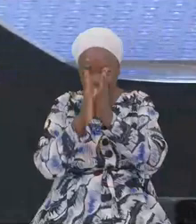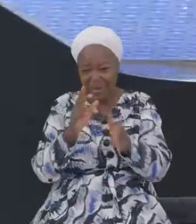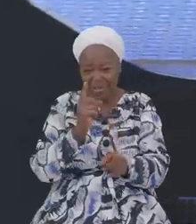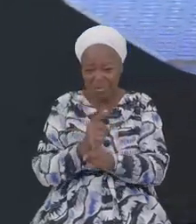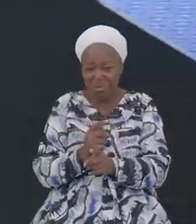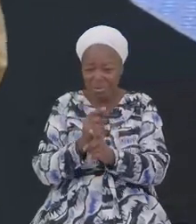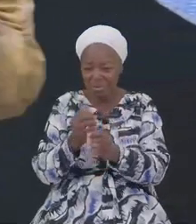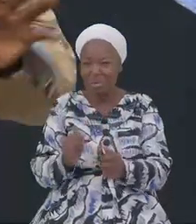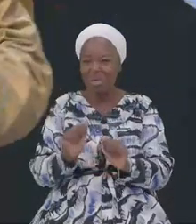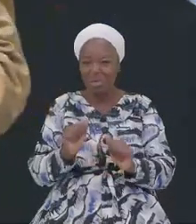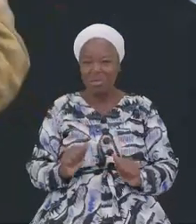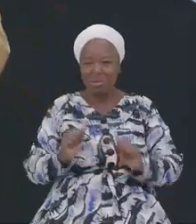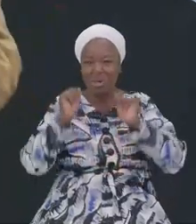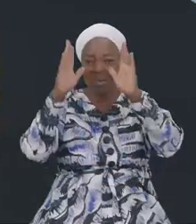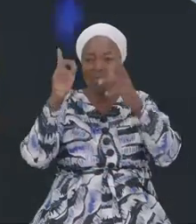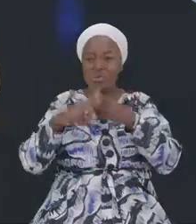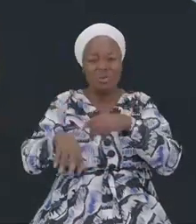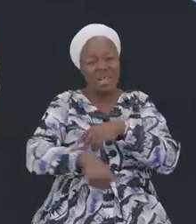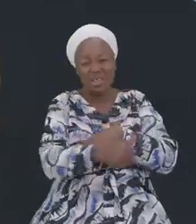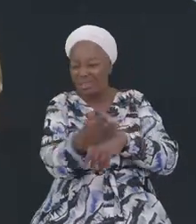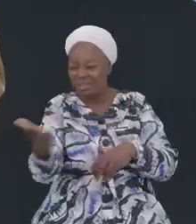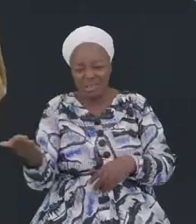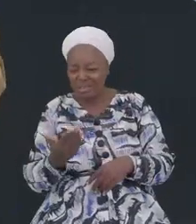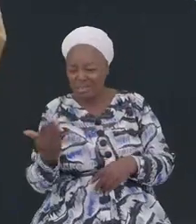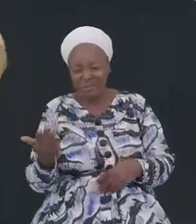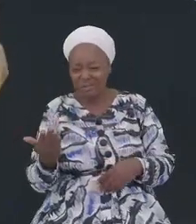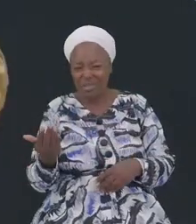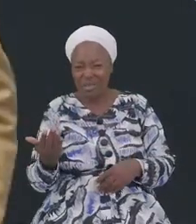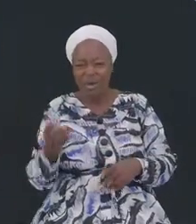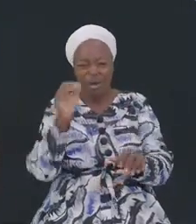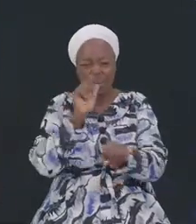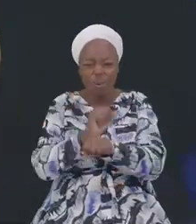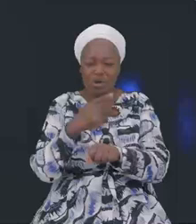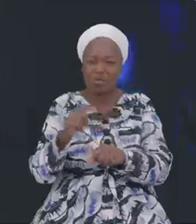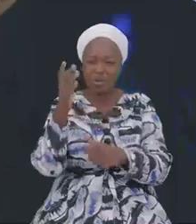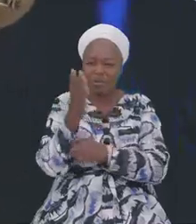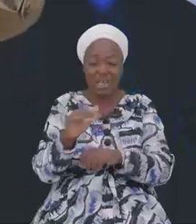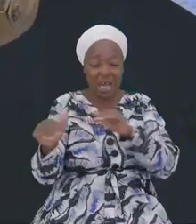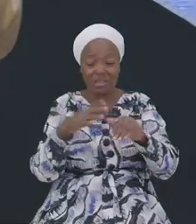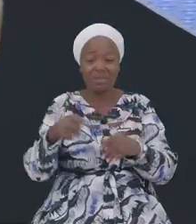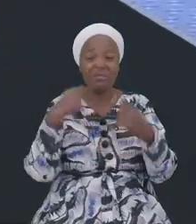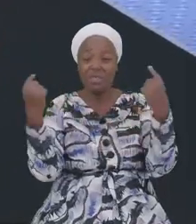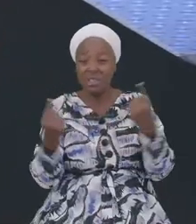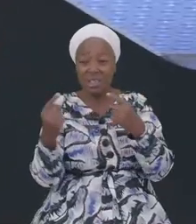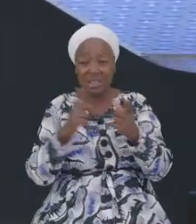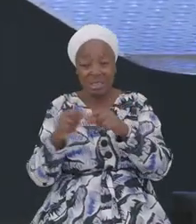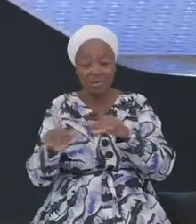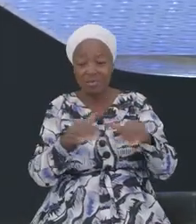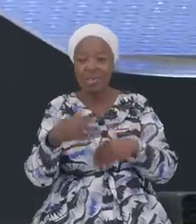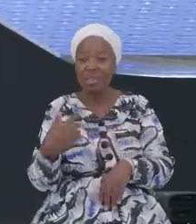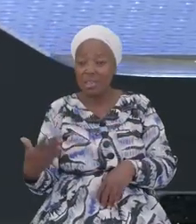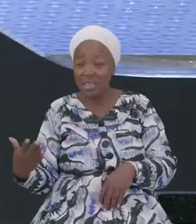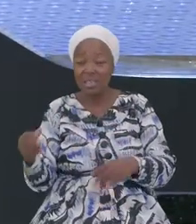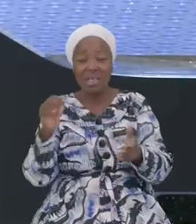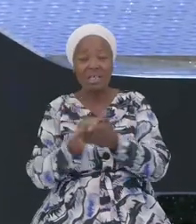un soi-disant croyant se soumet à n'importe quelle œuvre de la chair, des activités de péché, et il fait des